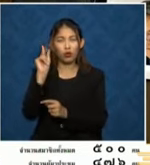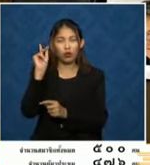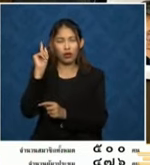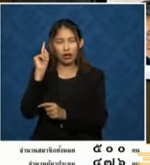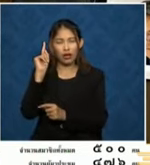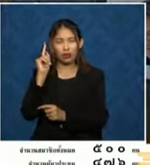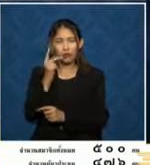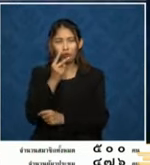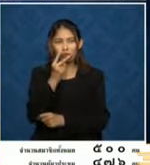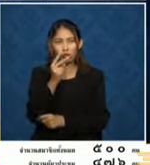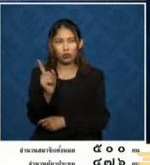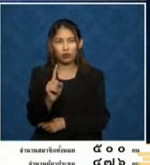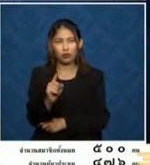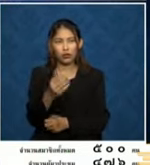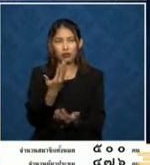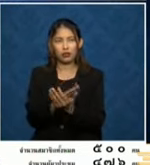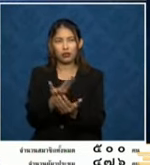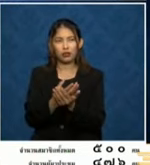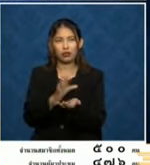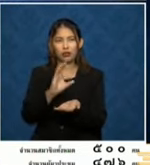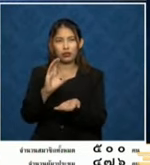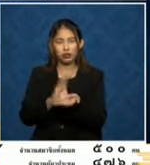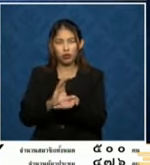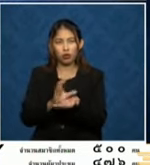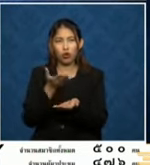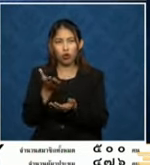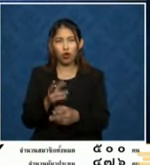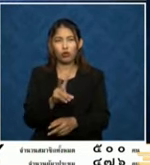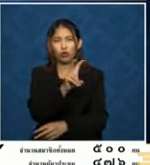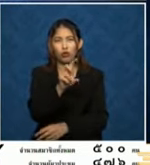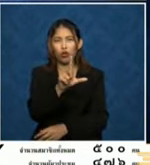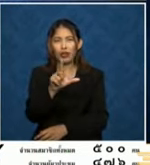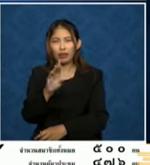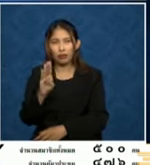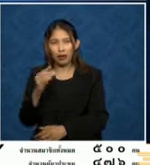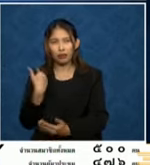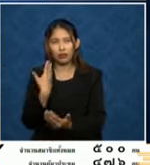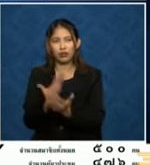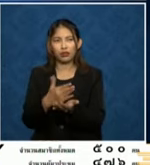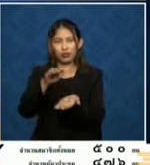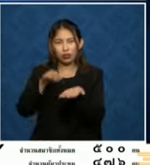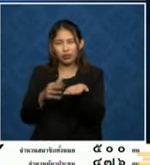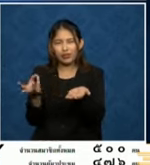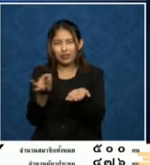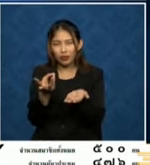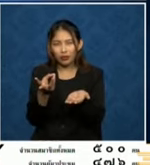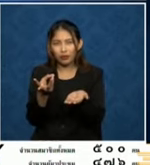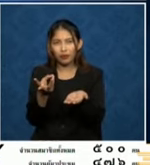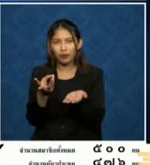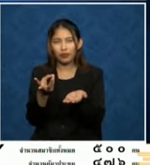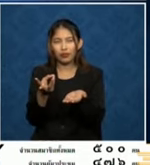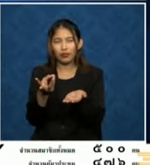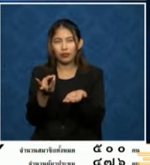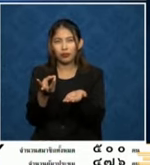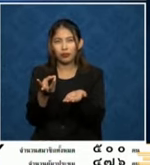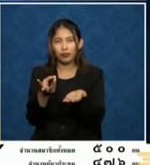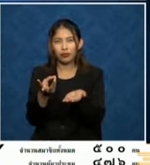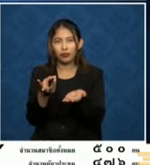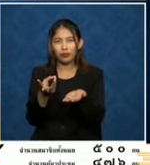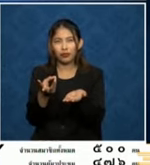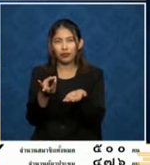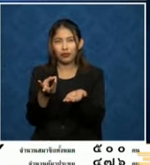ะครับซึ่งได้ตั้งคำของงบประมาณไว้นะครับที่200กว่าล้านบาทแล้วก็โดนปรับลดลงมาเล็กน้อยนะครับโดยที่ผม